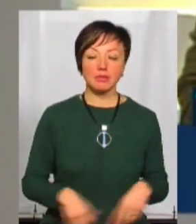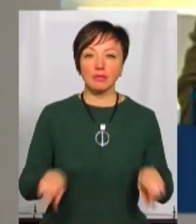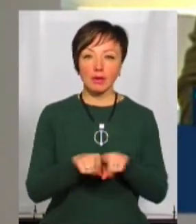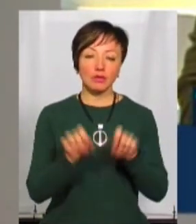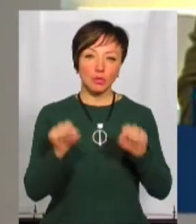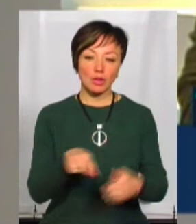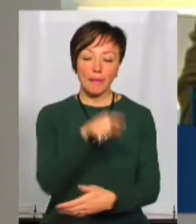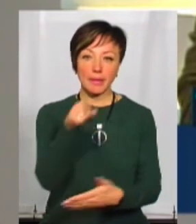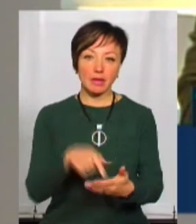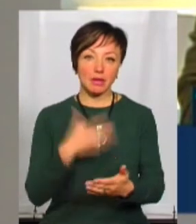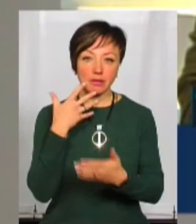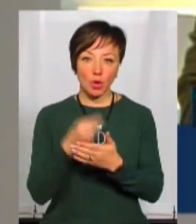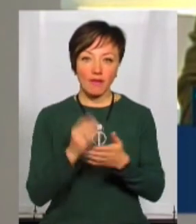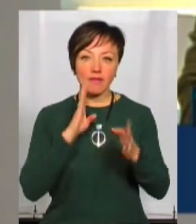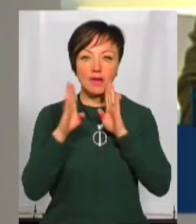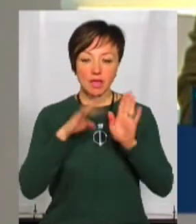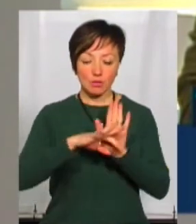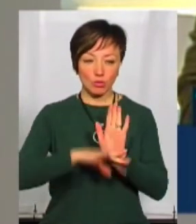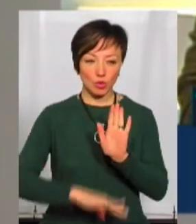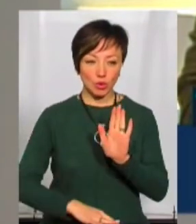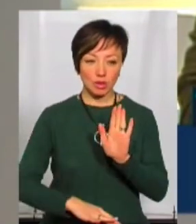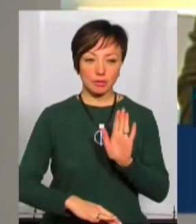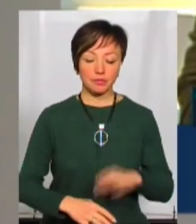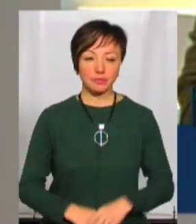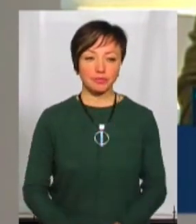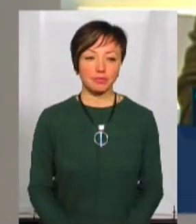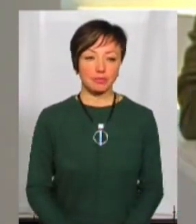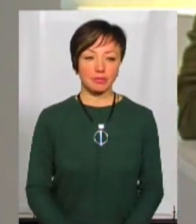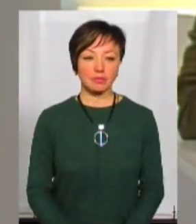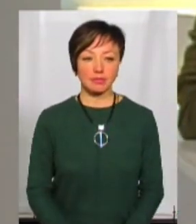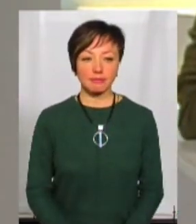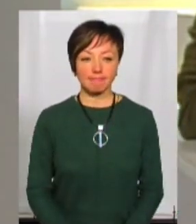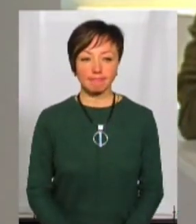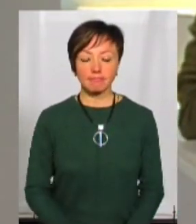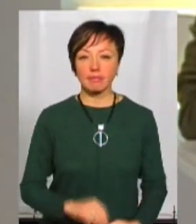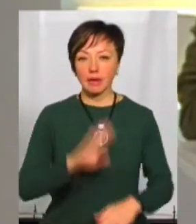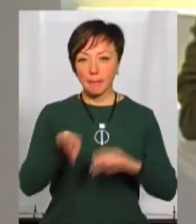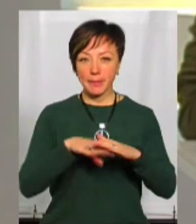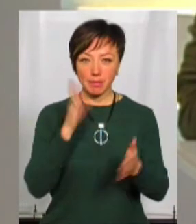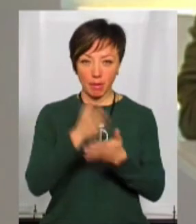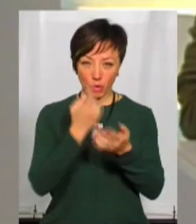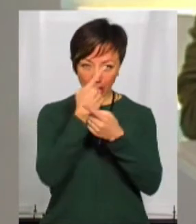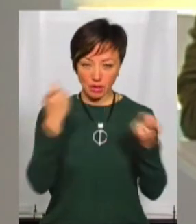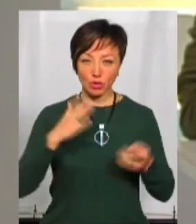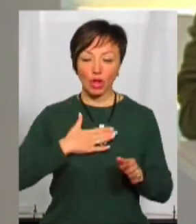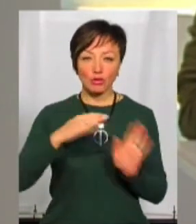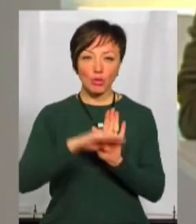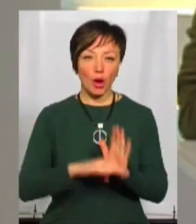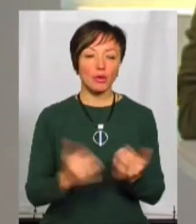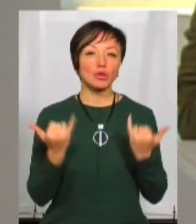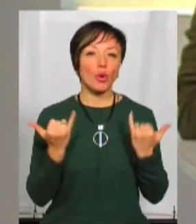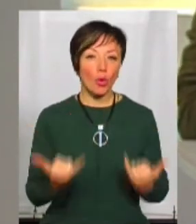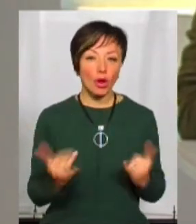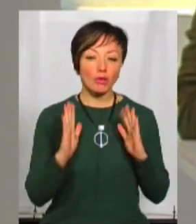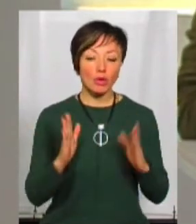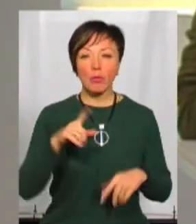можете ставити свої запитання у Фейсбуці на сторінці UA Поділля під прямою трансляцією нашої програми. Сьогодні